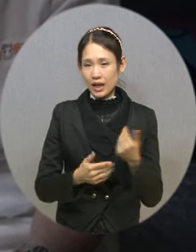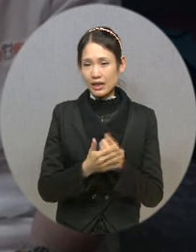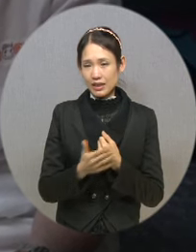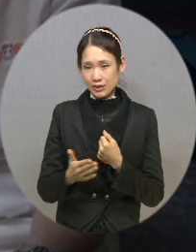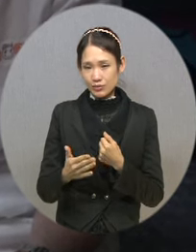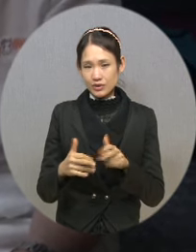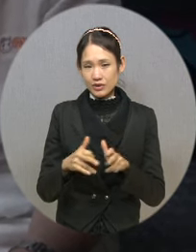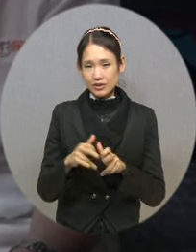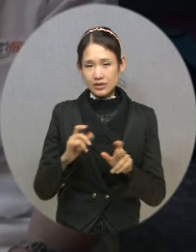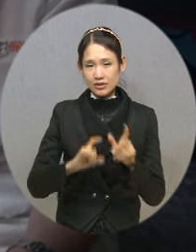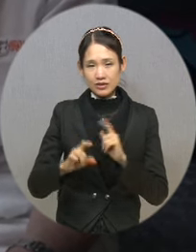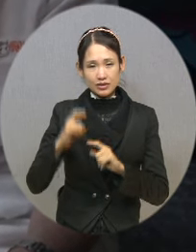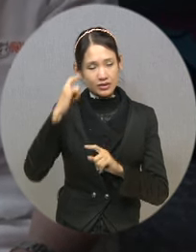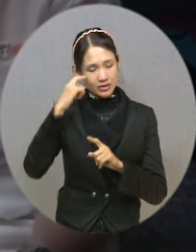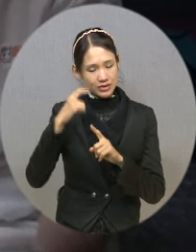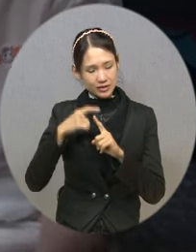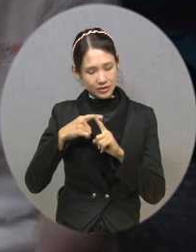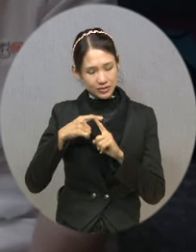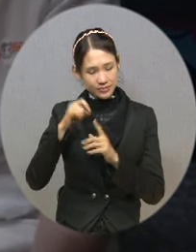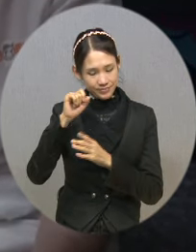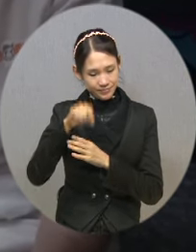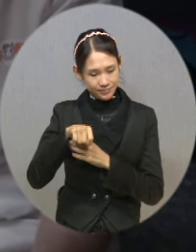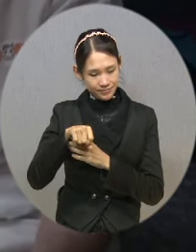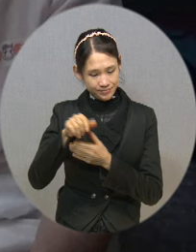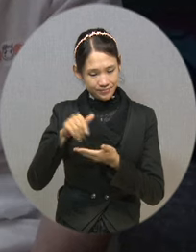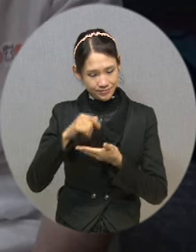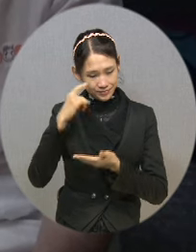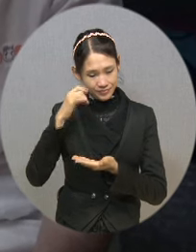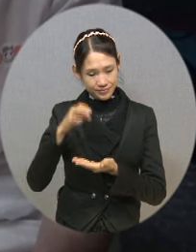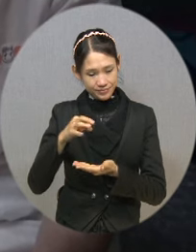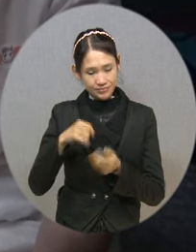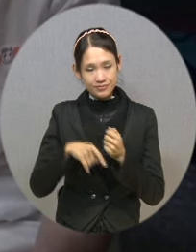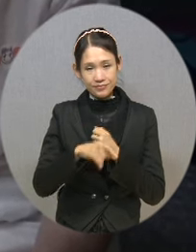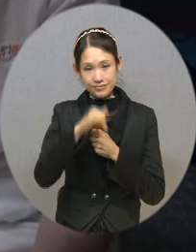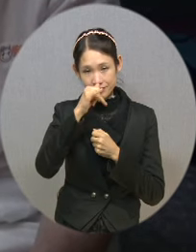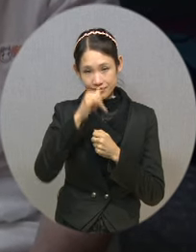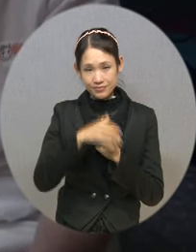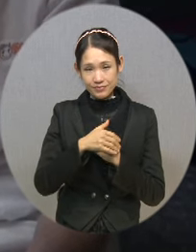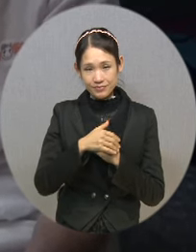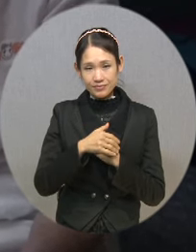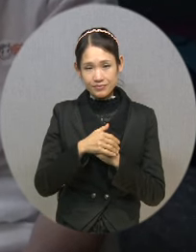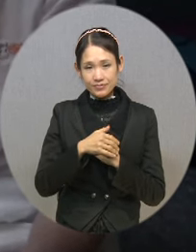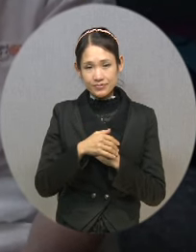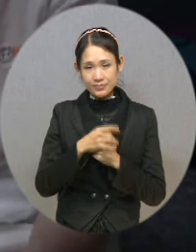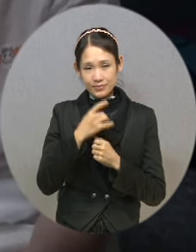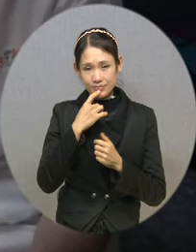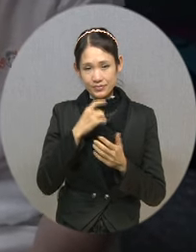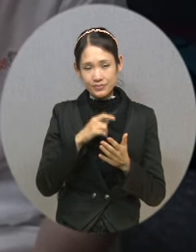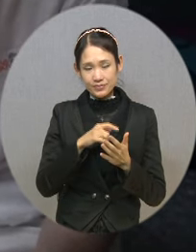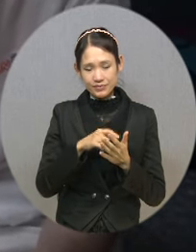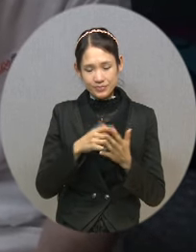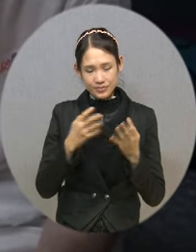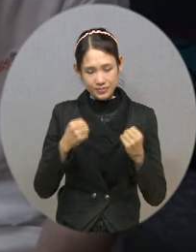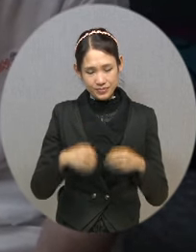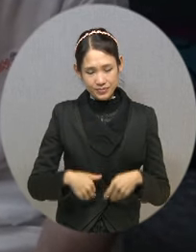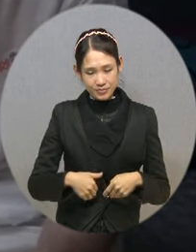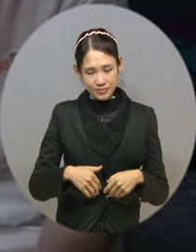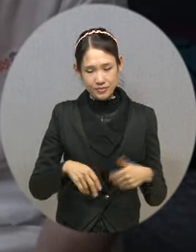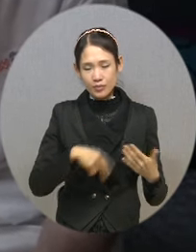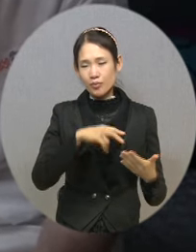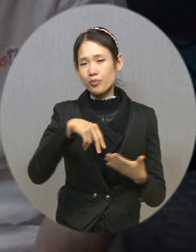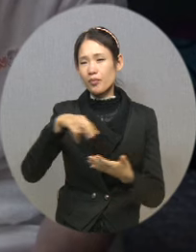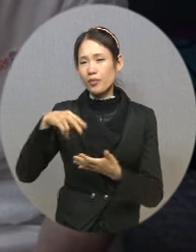장애로부터의 좀 더 긍정적으로 수용하고 의미 있고 가치 있는 일에 했어야 하는데 많이 방황하고 또